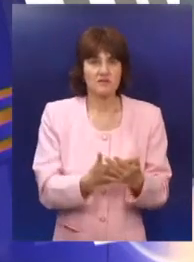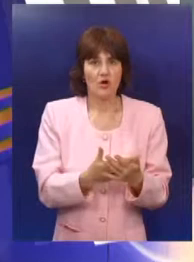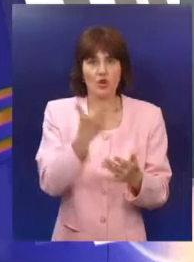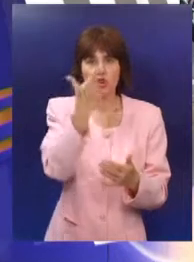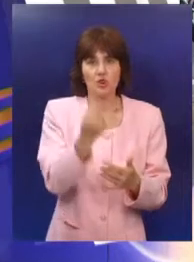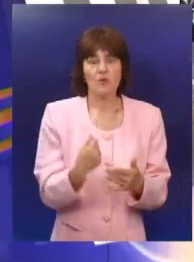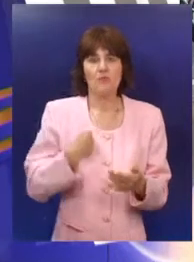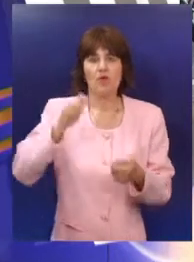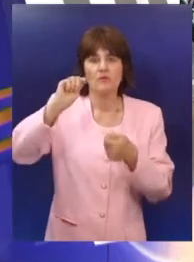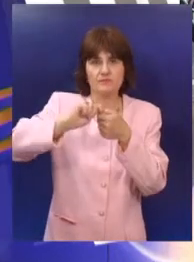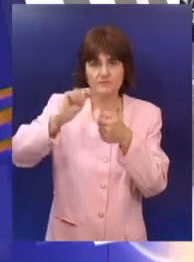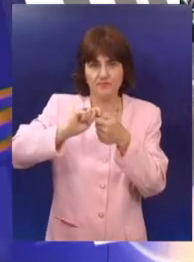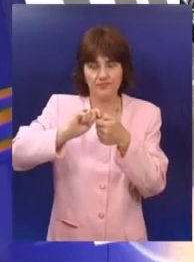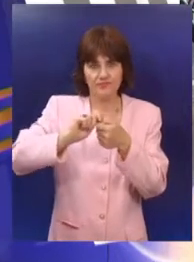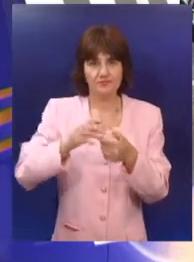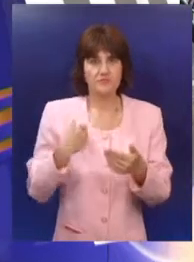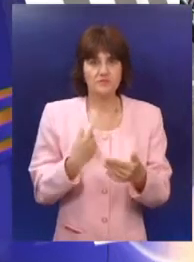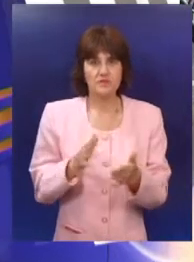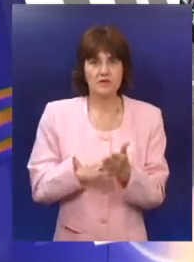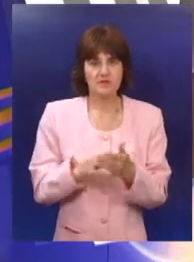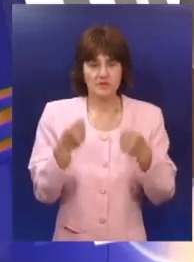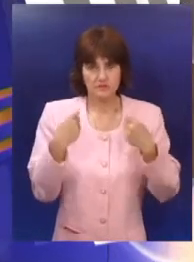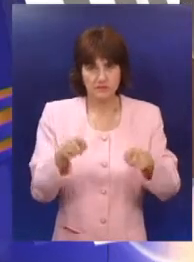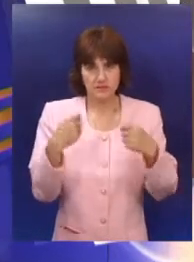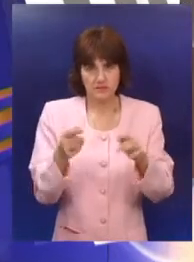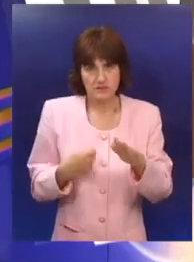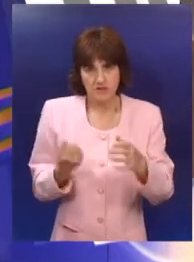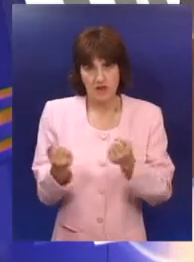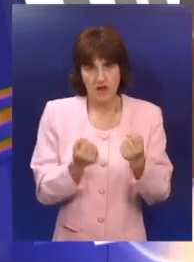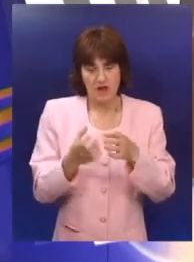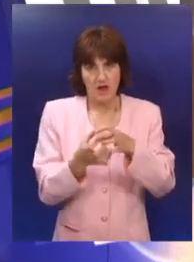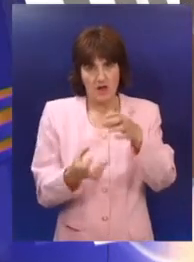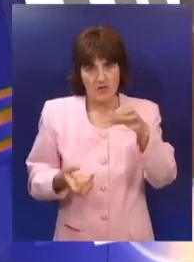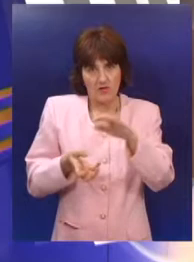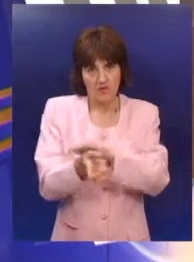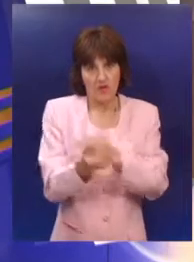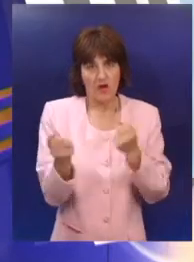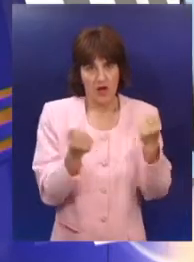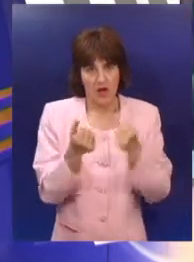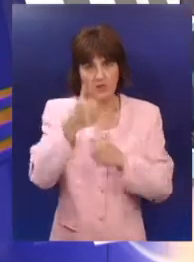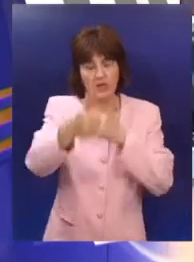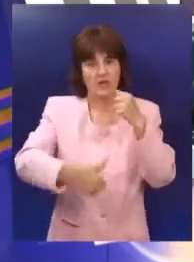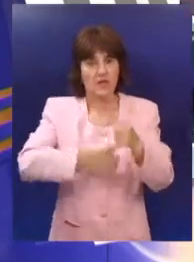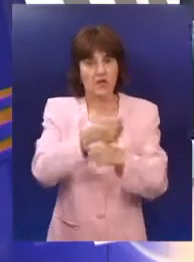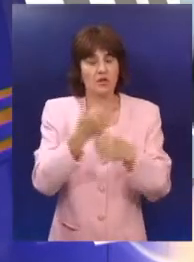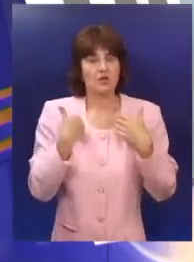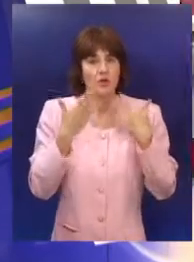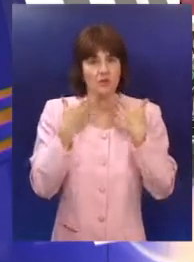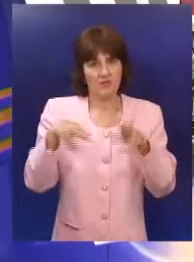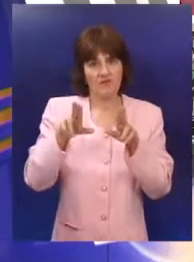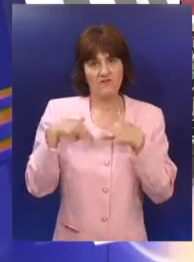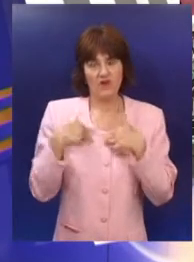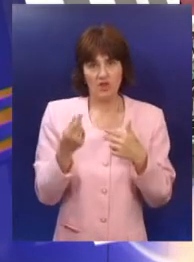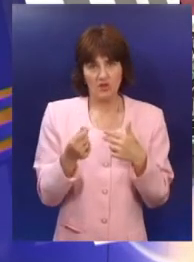smanjio skoro duplo. Iako je ugradnju uređaja za gas platio 500 eura, investicija mu se isplatila za nepunih godinu dana.